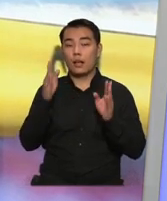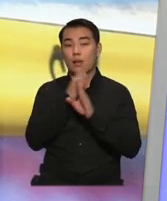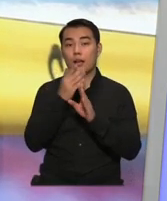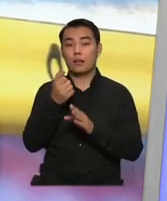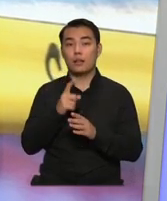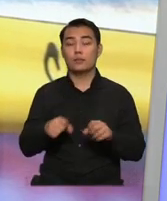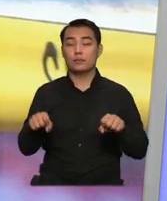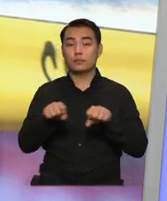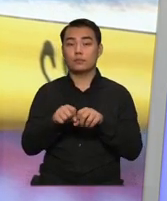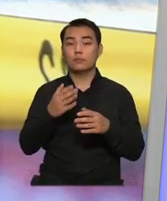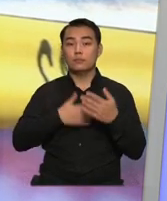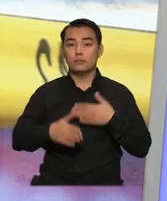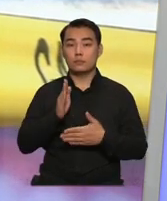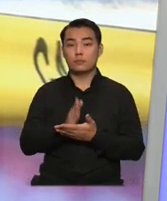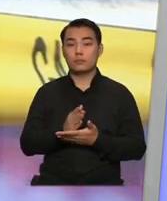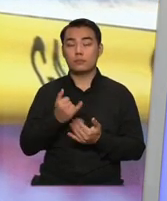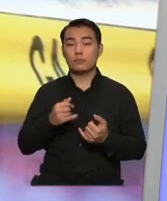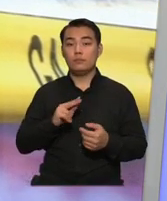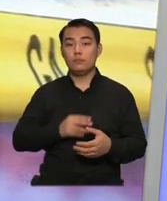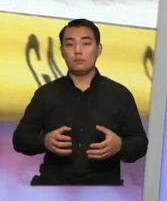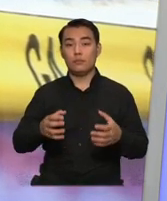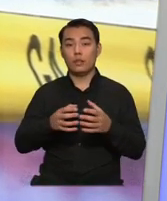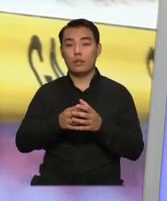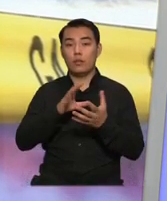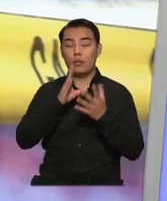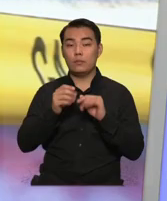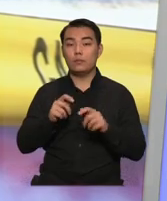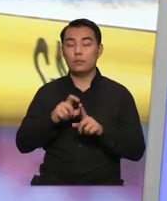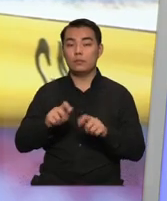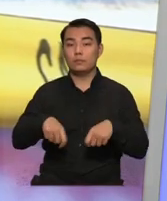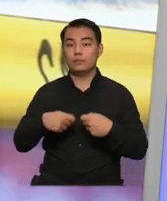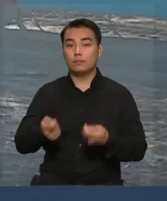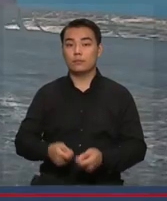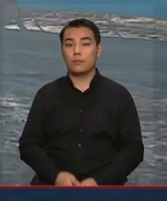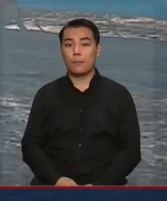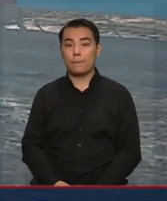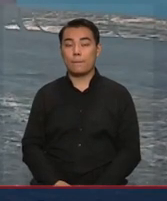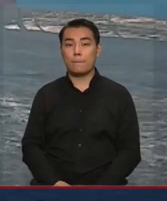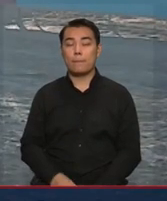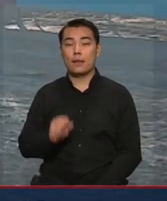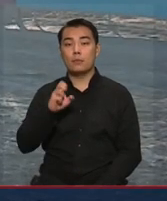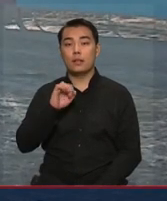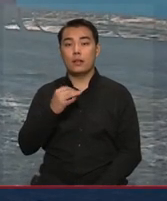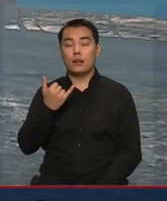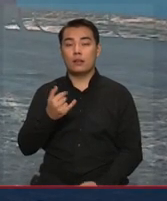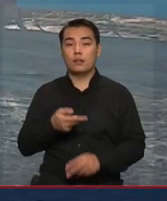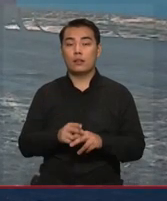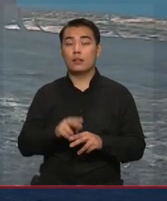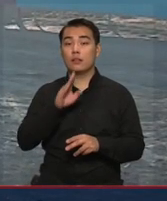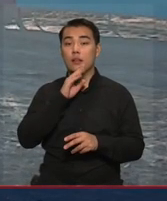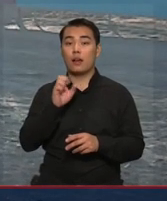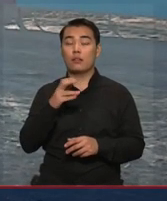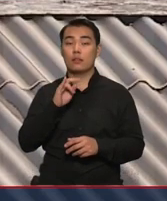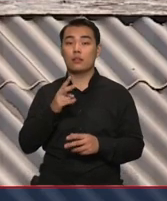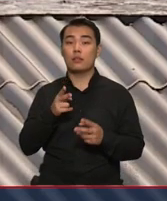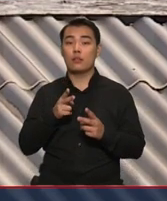қосылып, қуанышқа кенелген еді. Аймақтағы айтулы бастама турасында тілшіміз тарқатады. Абайлық Жұмакүл Әбуғызының үйі қазаны